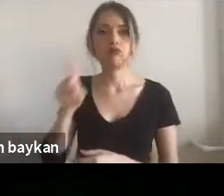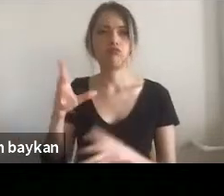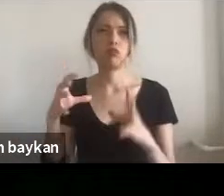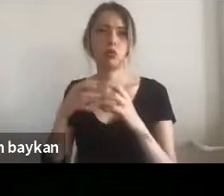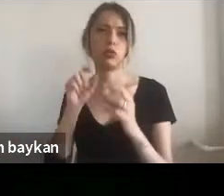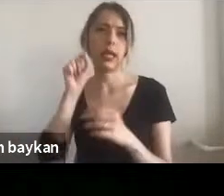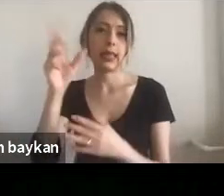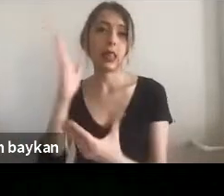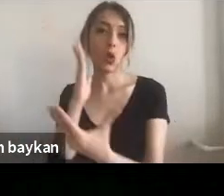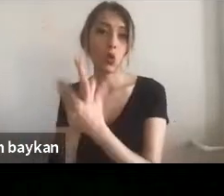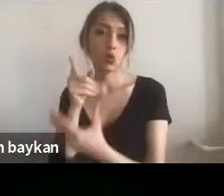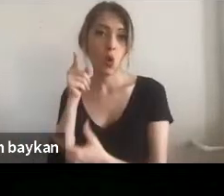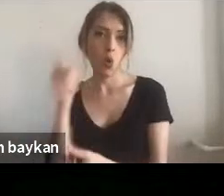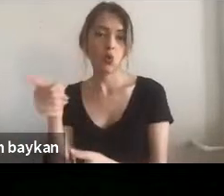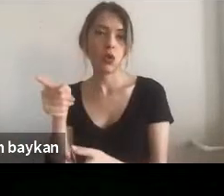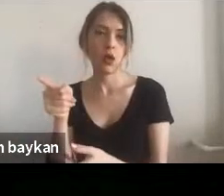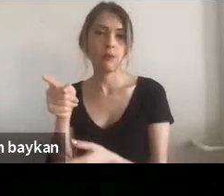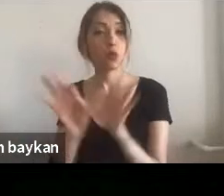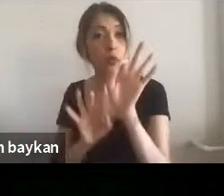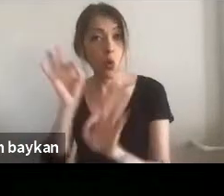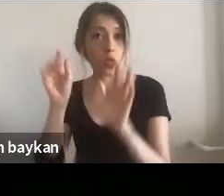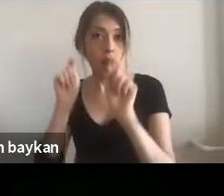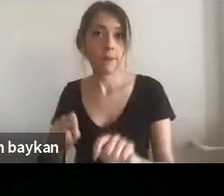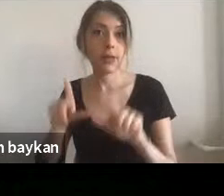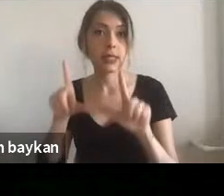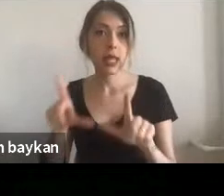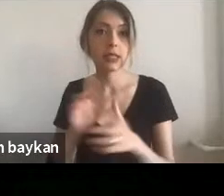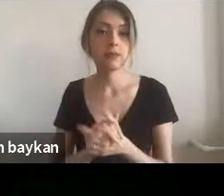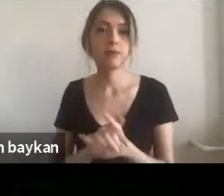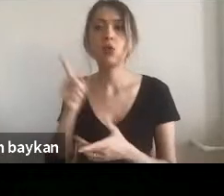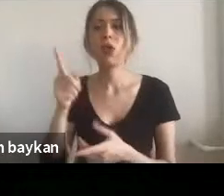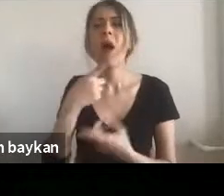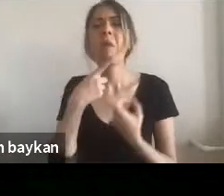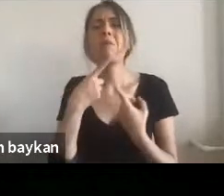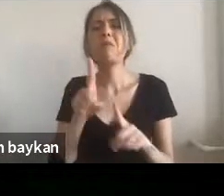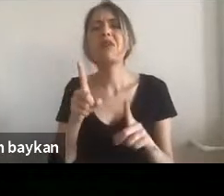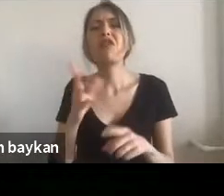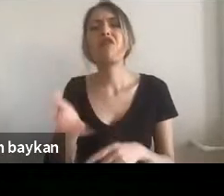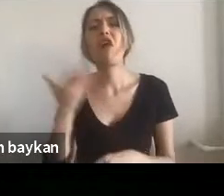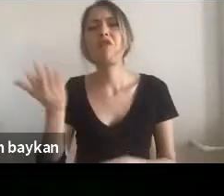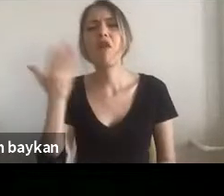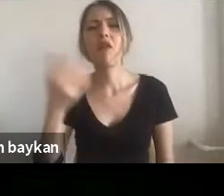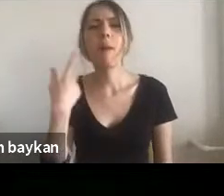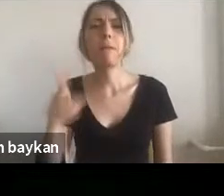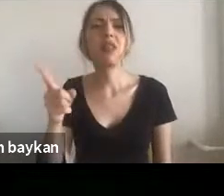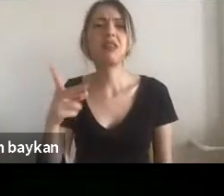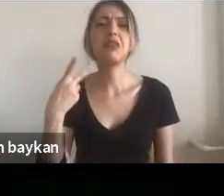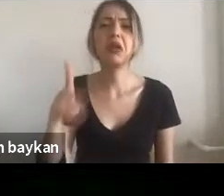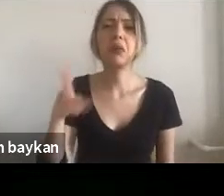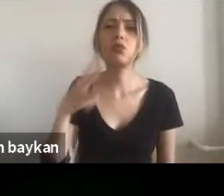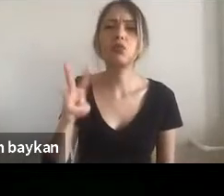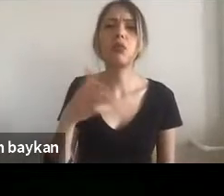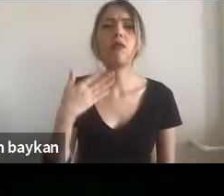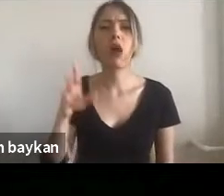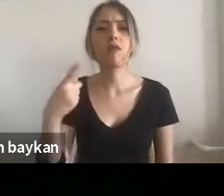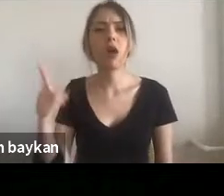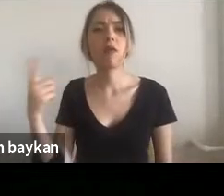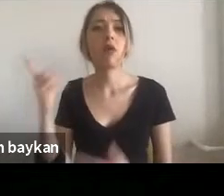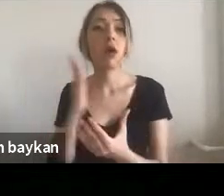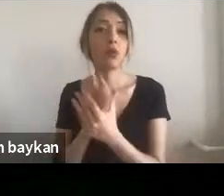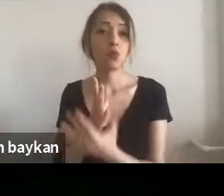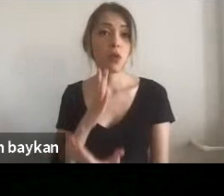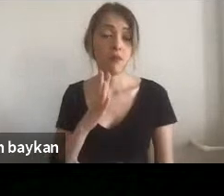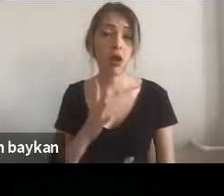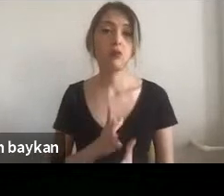gibi Bakanlar Komitesi'nin önünde de binlerce dosya var. Bunların hepsinin çok ayrıntılı